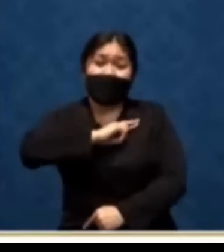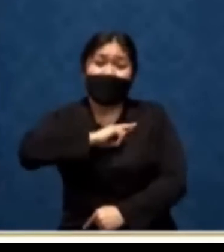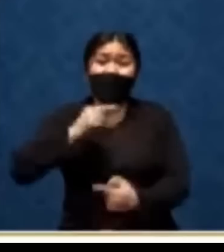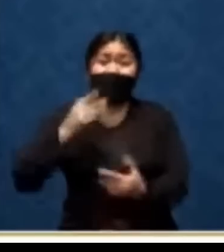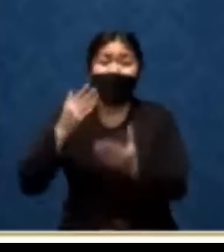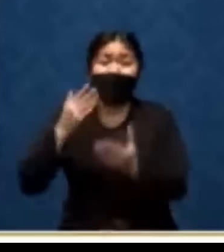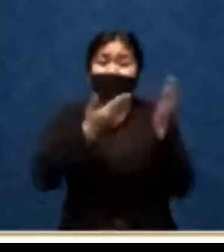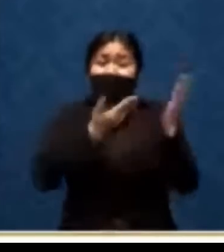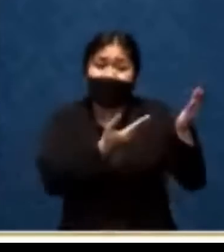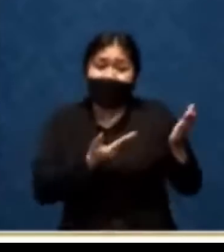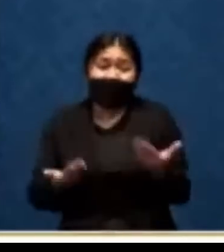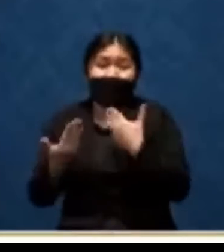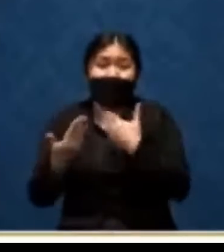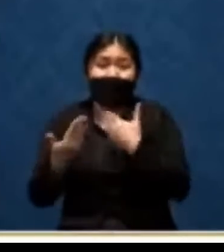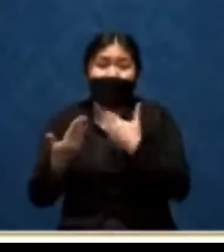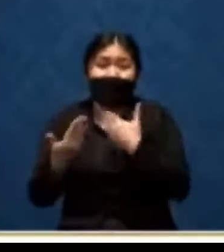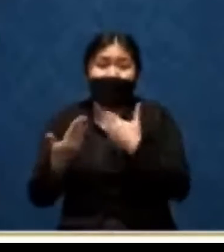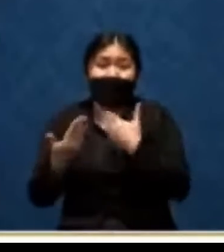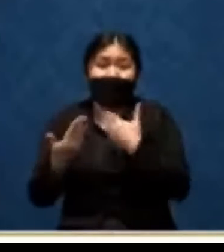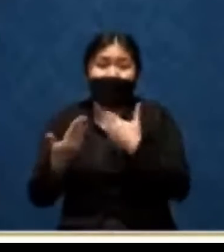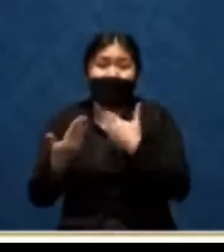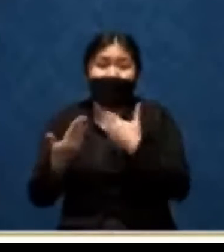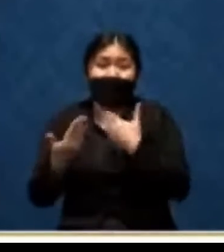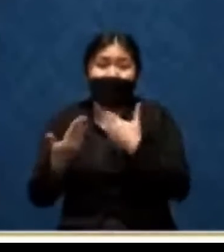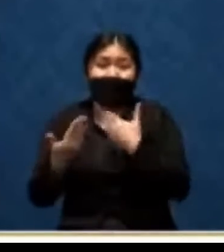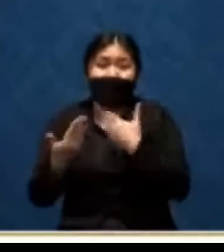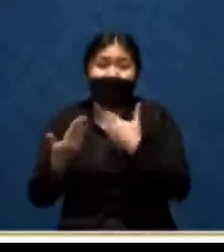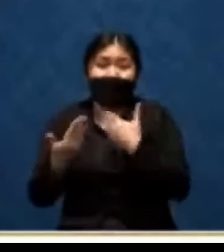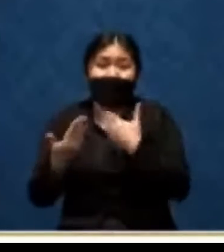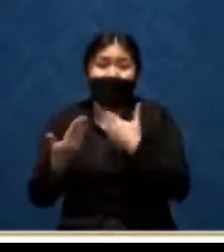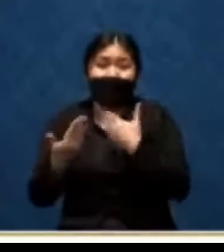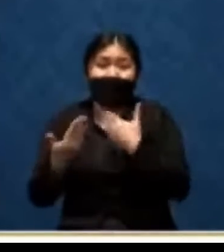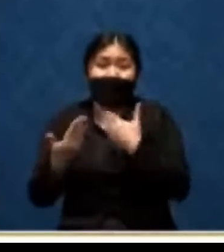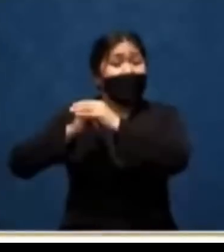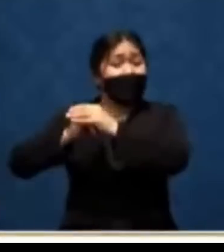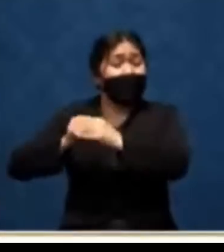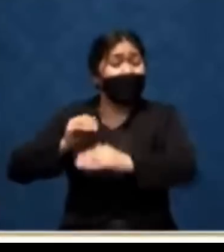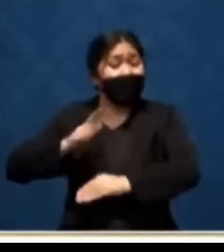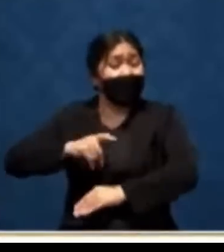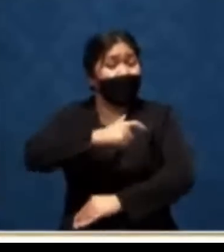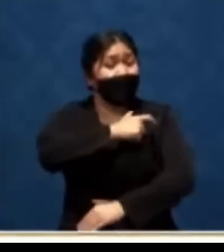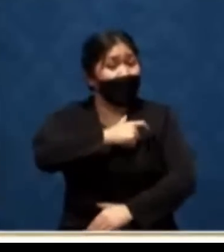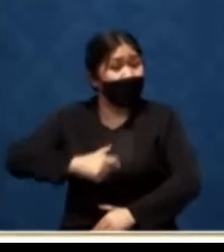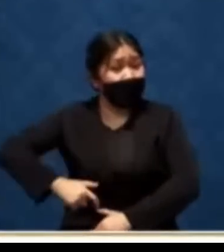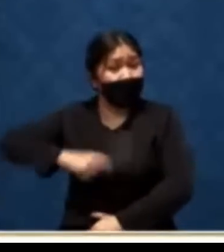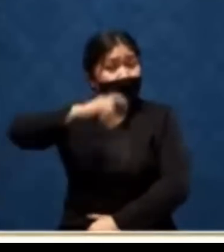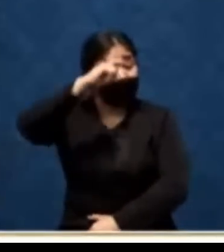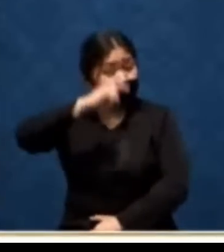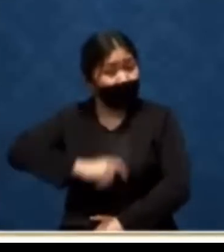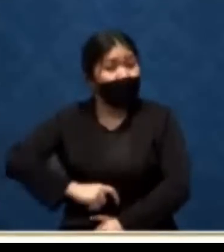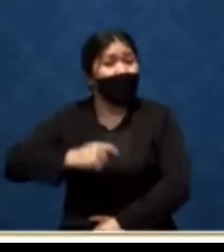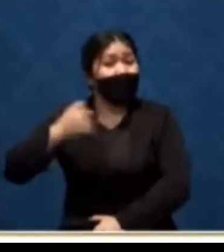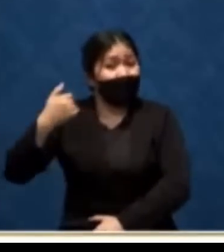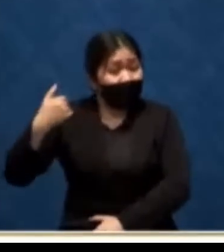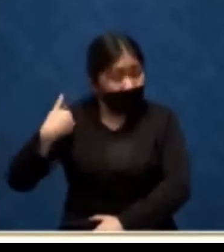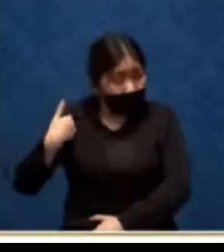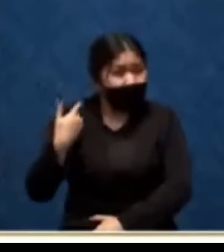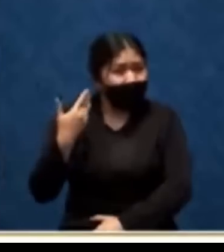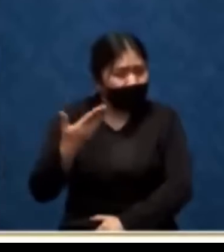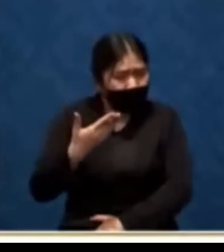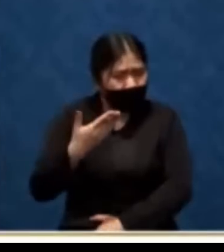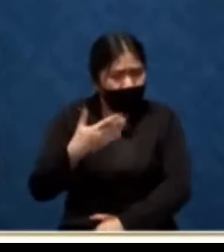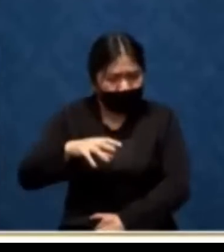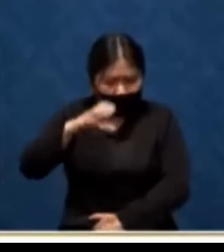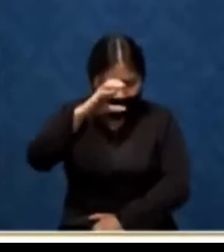เชิญให้เป็นที่ปรึกษาด้านกิจการจีนของเชื้อพระวงศ์ไทยและนายพลราชองครักษ์ผมตรวจส